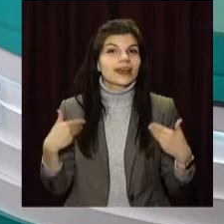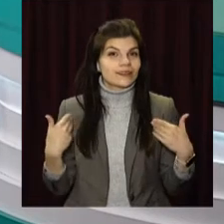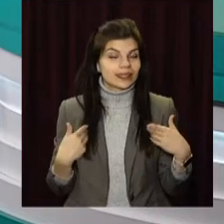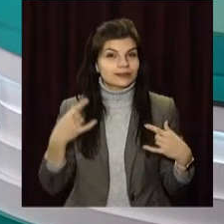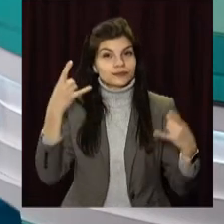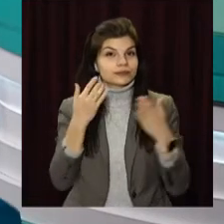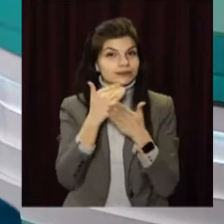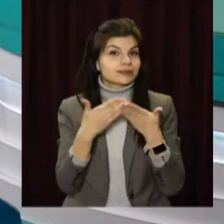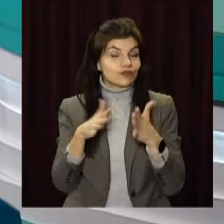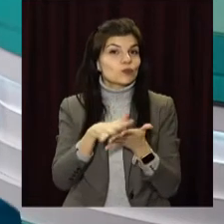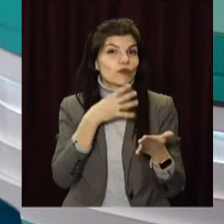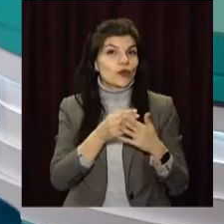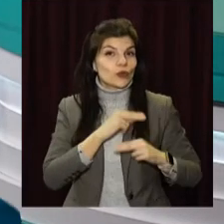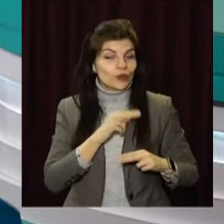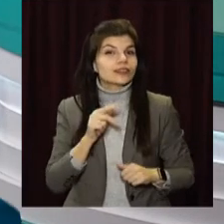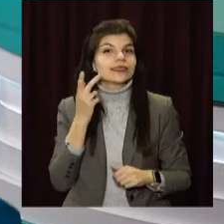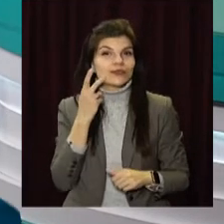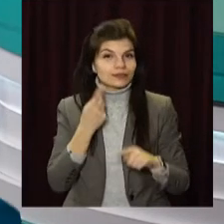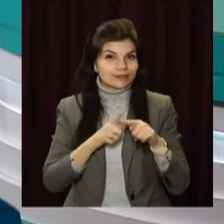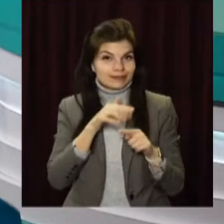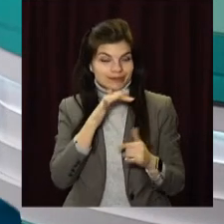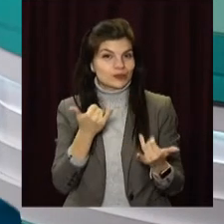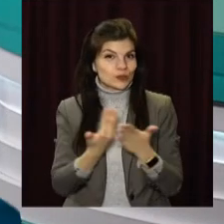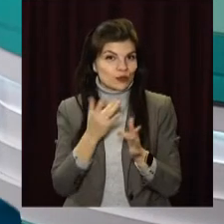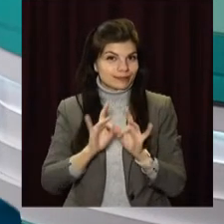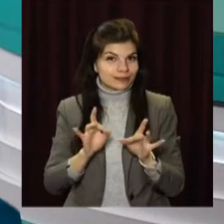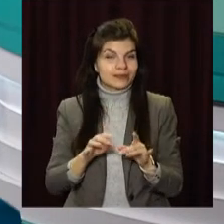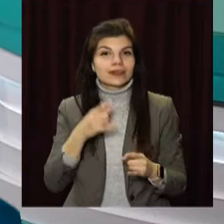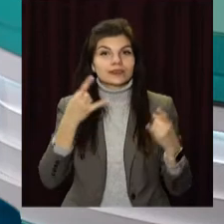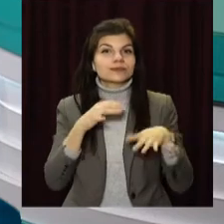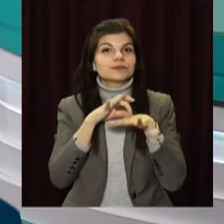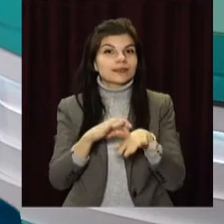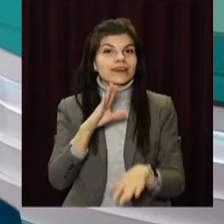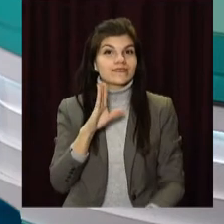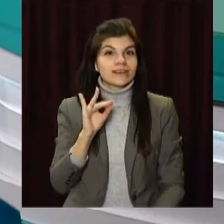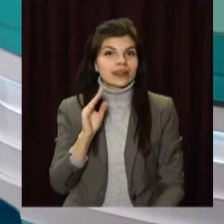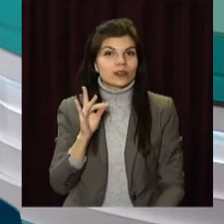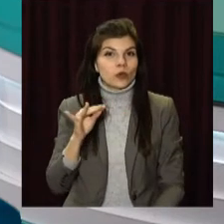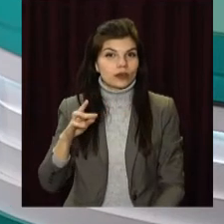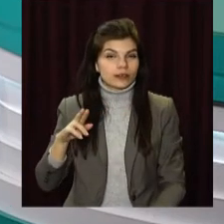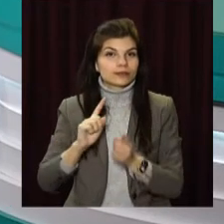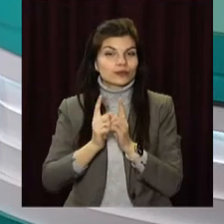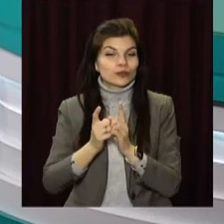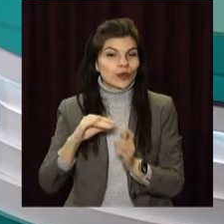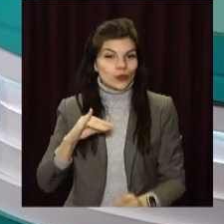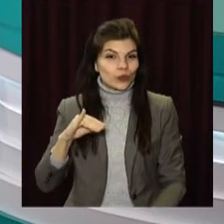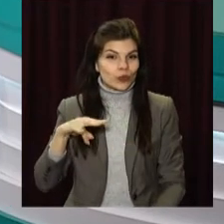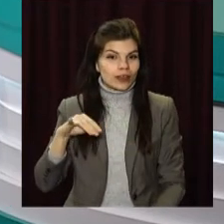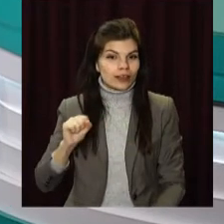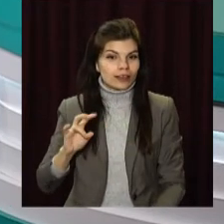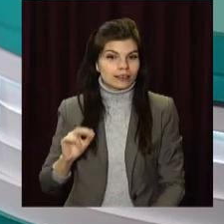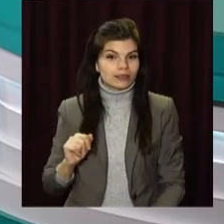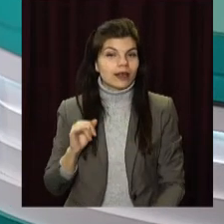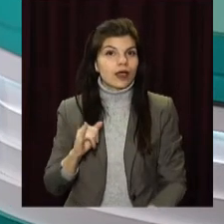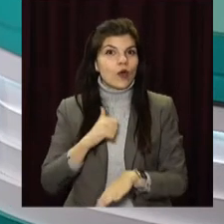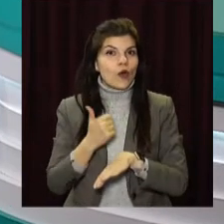Вітаю! Відкритий продовжує свою роботу і, як завжди, у цій порі новини. Для вас у студії працюють Вікторія Вахрушина та сурдоперекладачка Юліана Пуговкіна. І